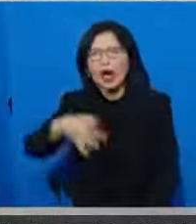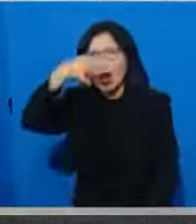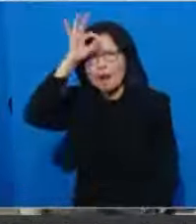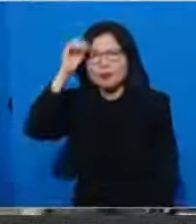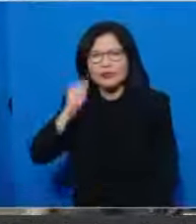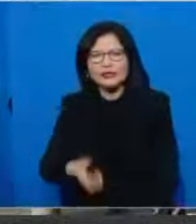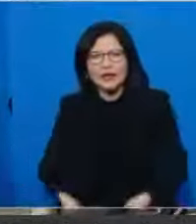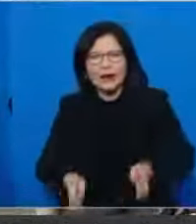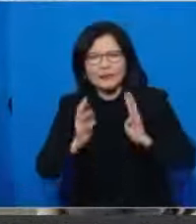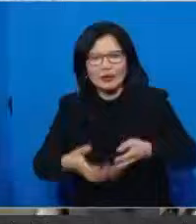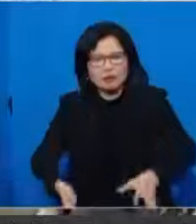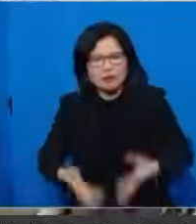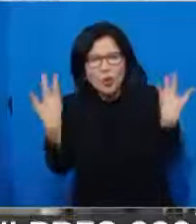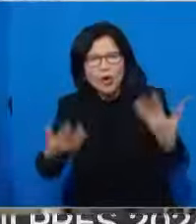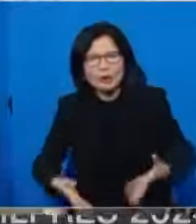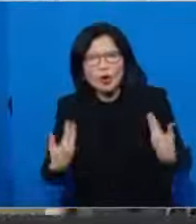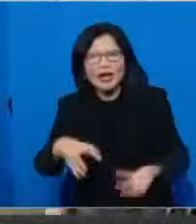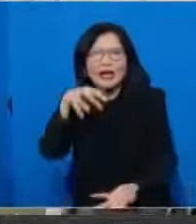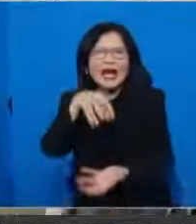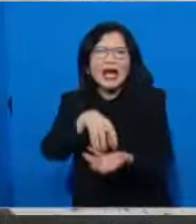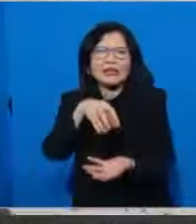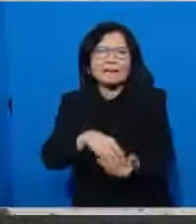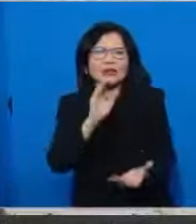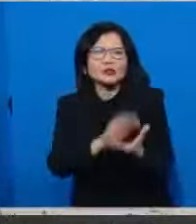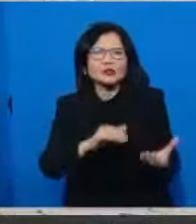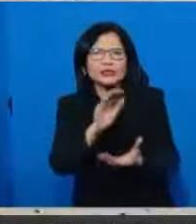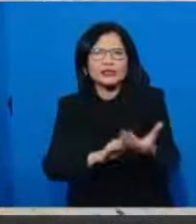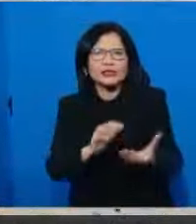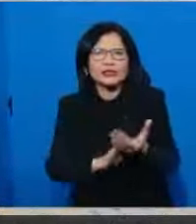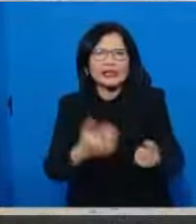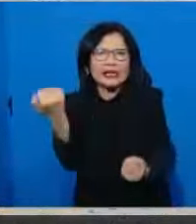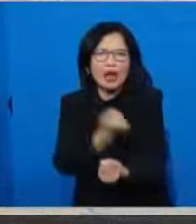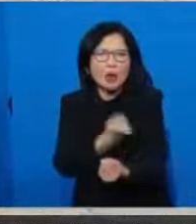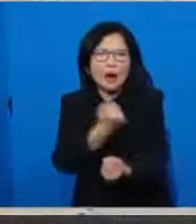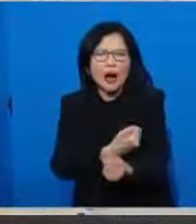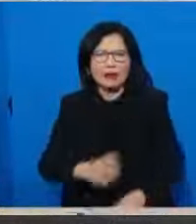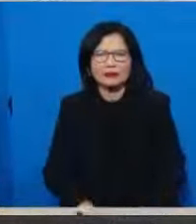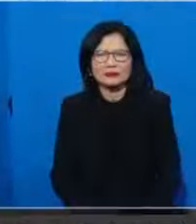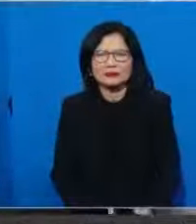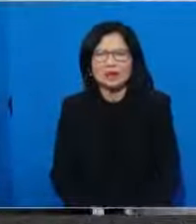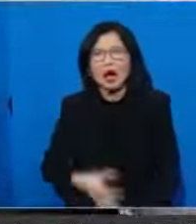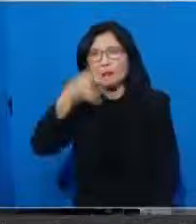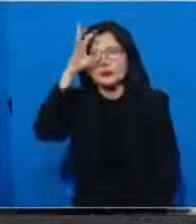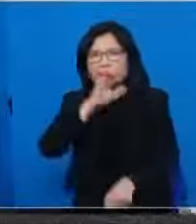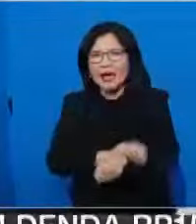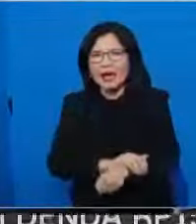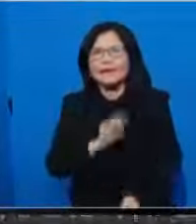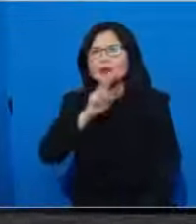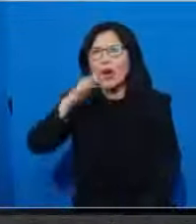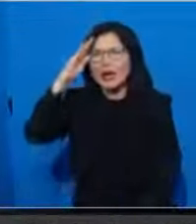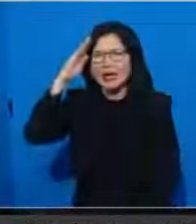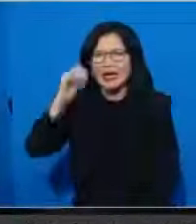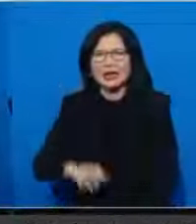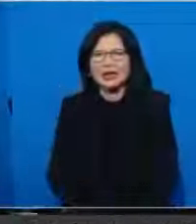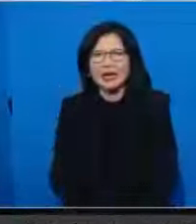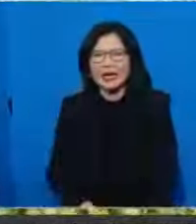Medan membongkar sejumlah lapak yang diduga dijadikan tempat judi dan jual beli narkoba. Polisi juga menangkap dua pria diduga pemakai narkoba serta